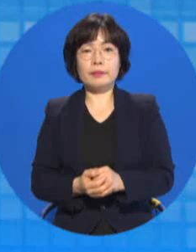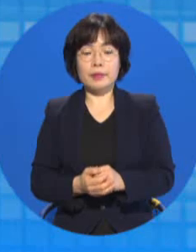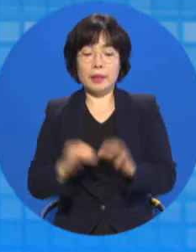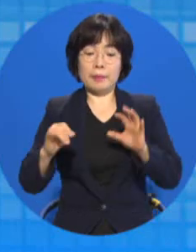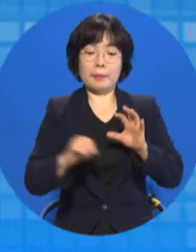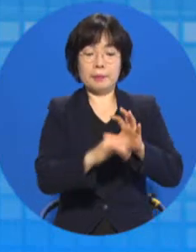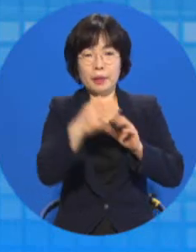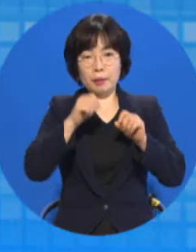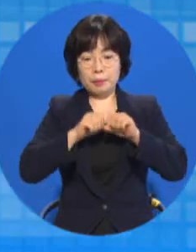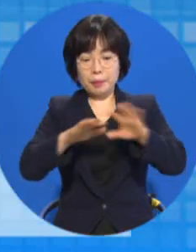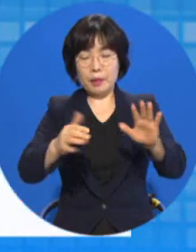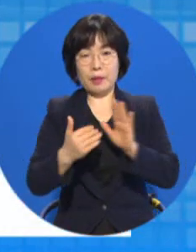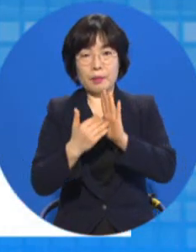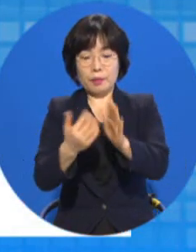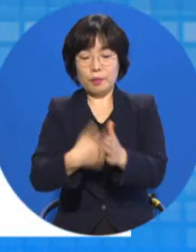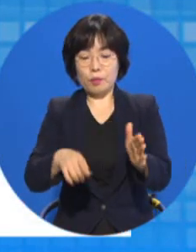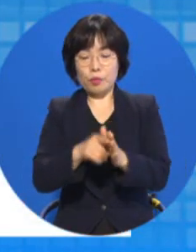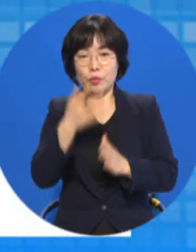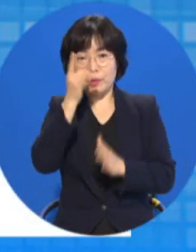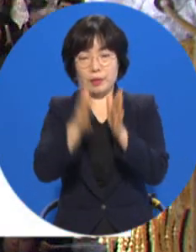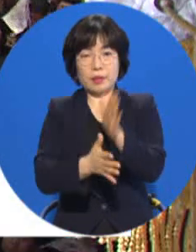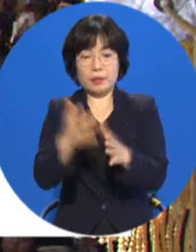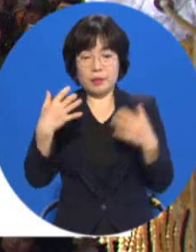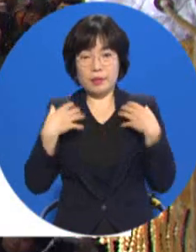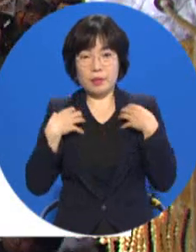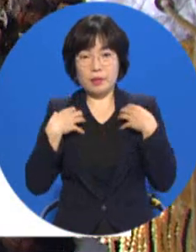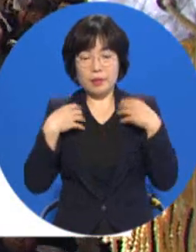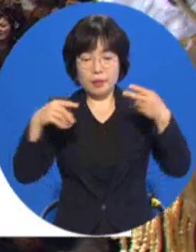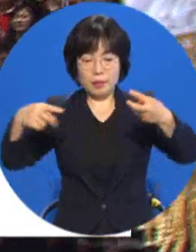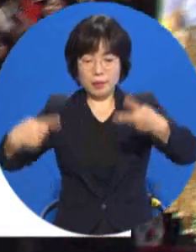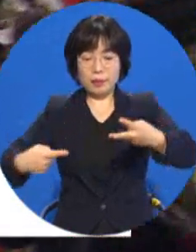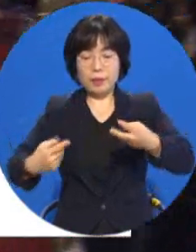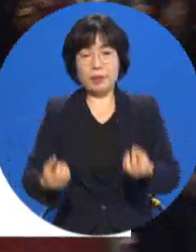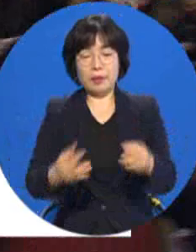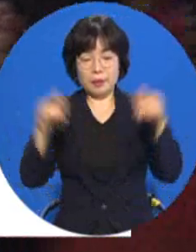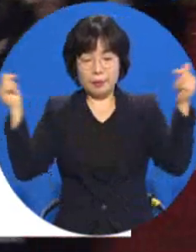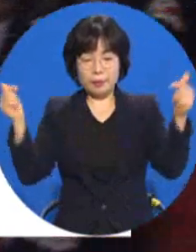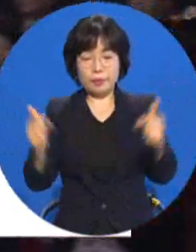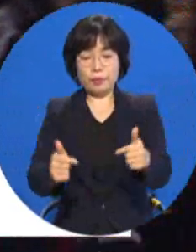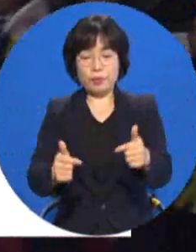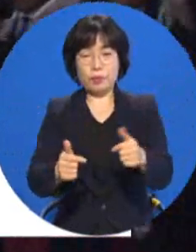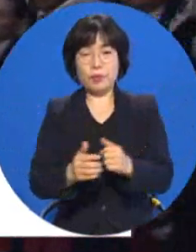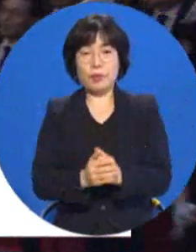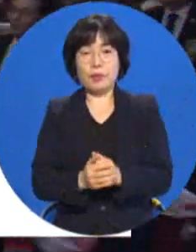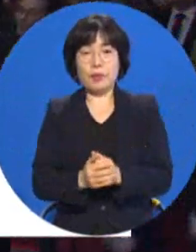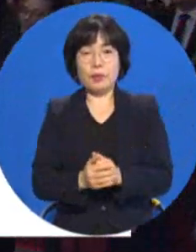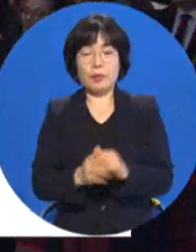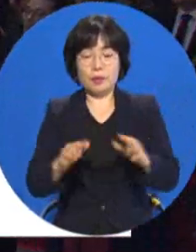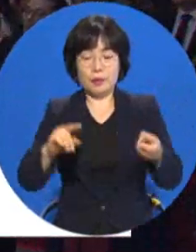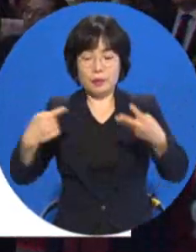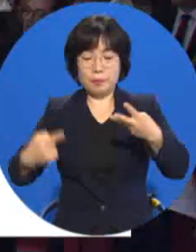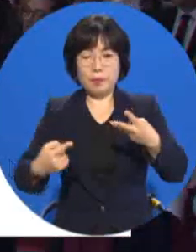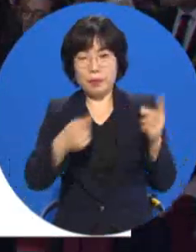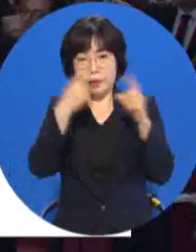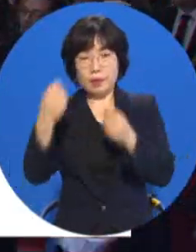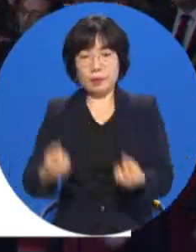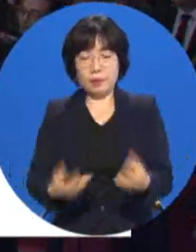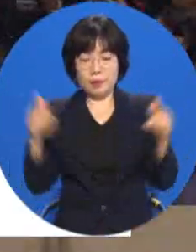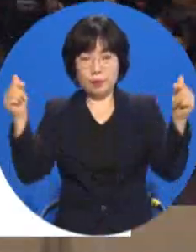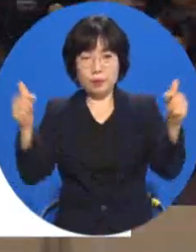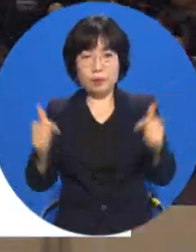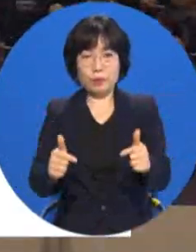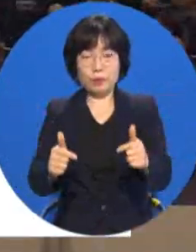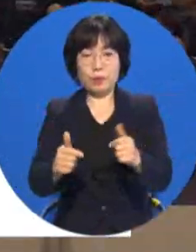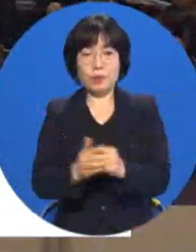코로나19 확산에 대비하기 위해 순천시도 3.1절 기념 행사를 축소합니다. 순천시는 올해 3.1절 기념식 행사를